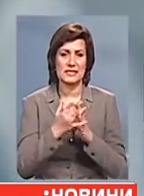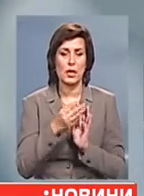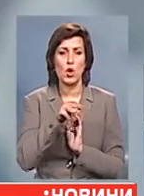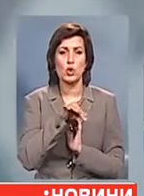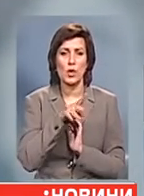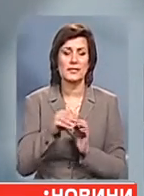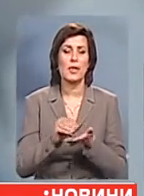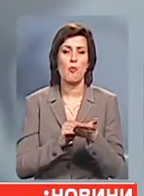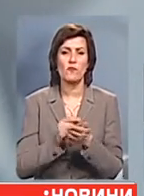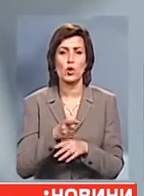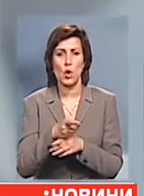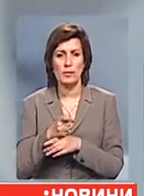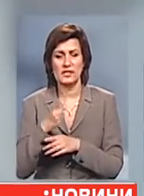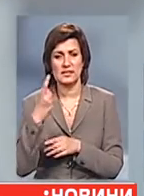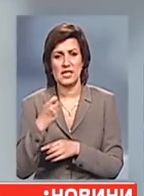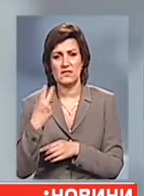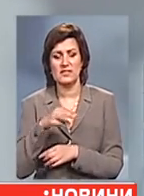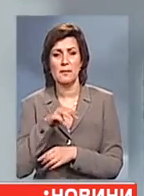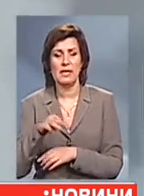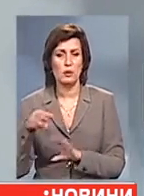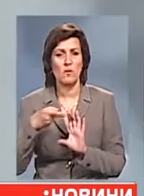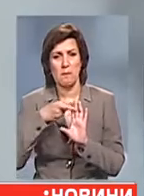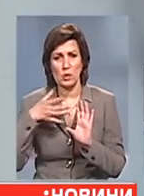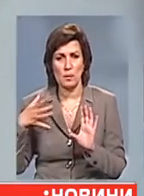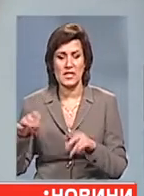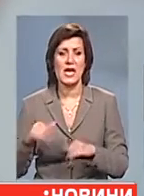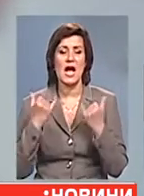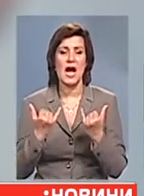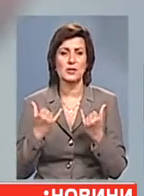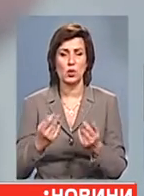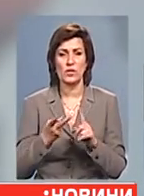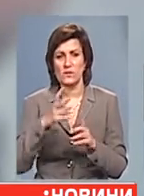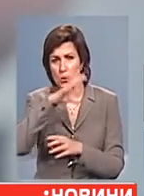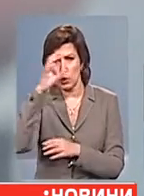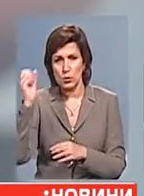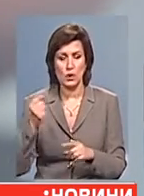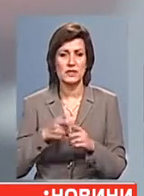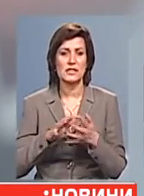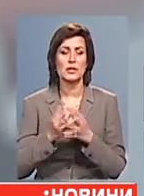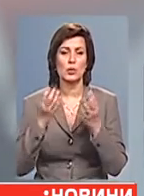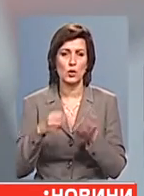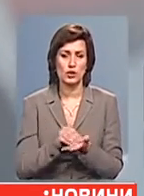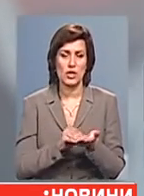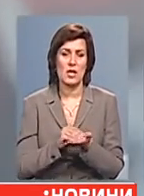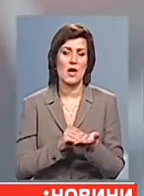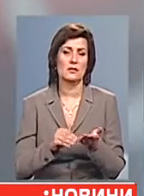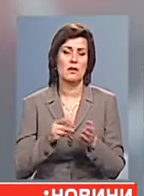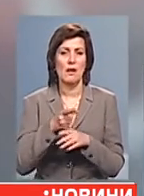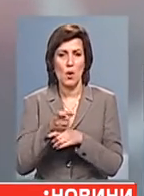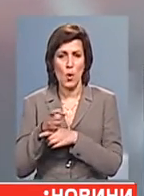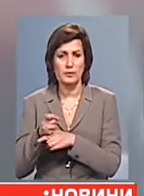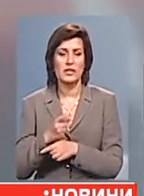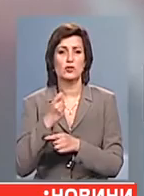повторно обстріляно зі 120-мм мінометів. А сьогодні о 2-й ночі теж село ще раз зазнало обстрілу